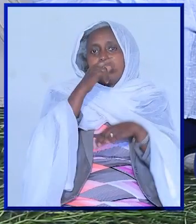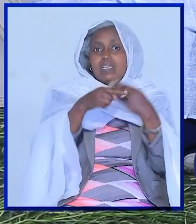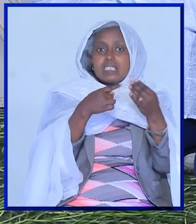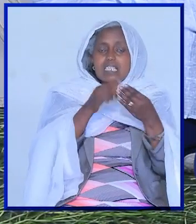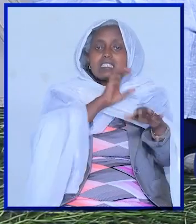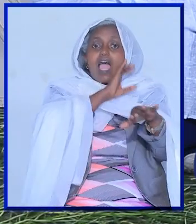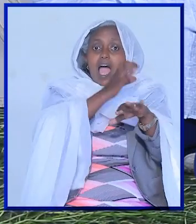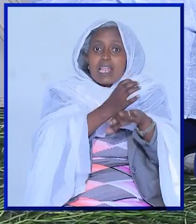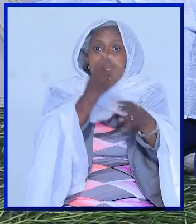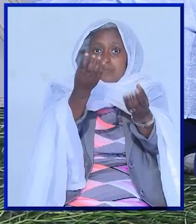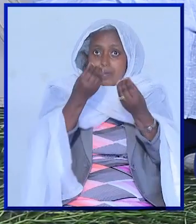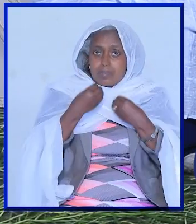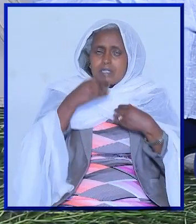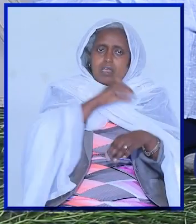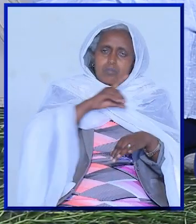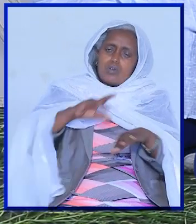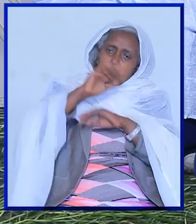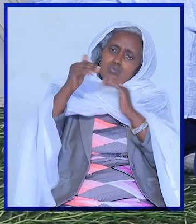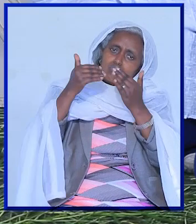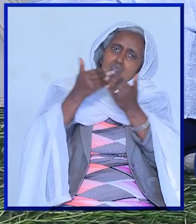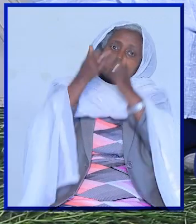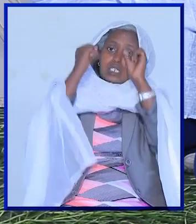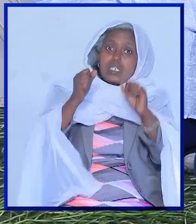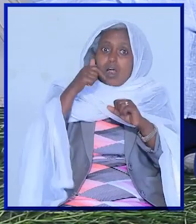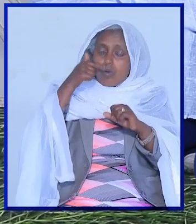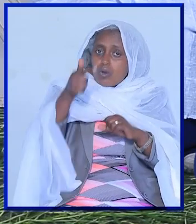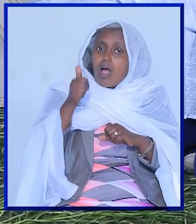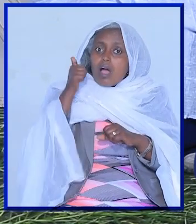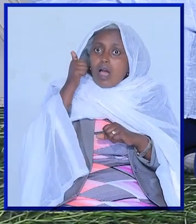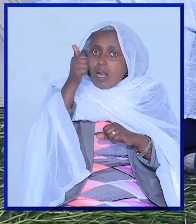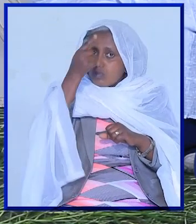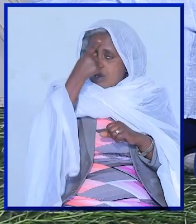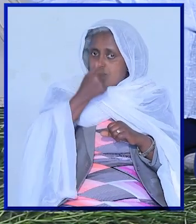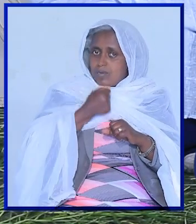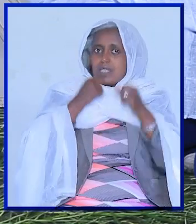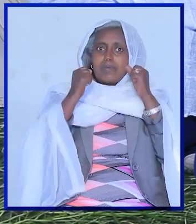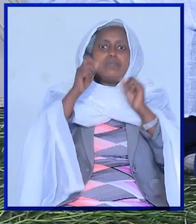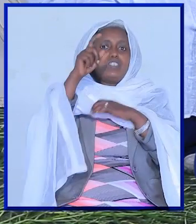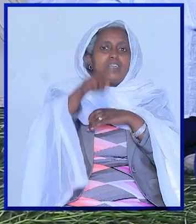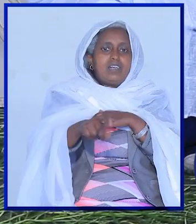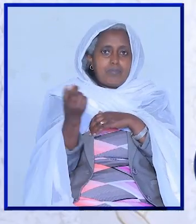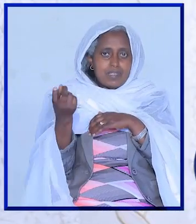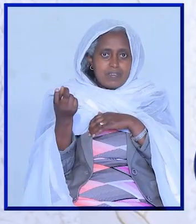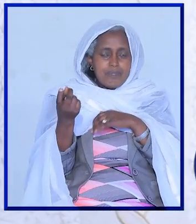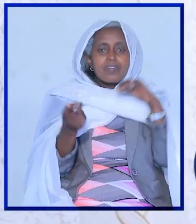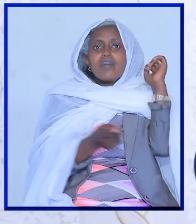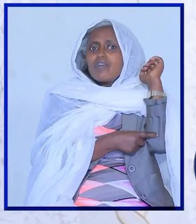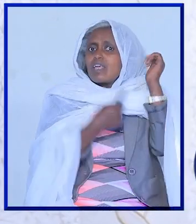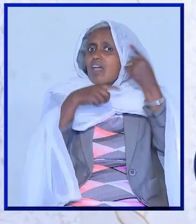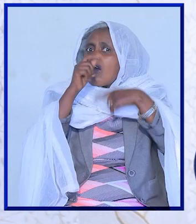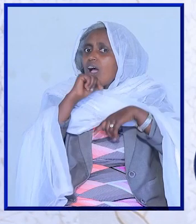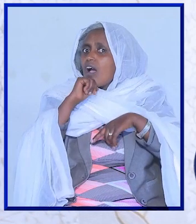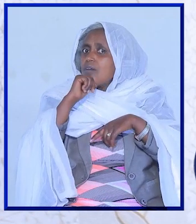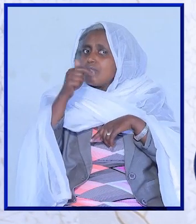ስለዚህ ኃይልን በሚሰጠኝ በክርስቶስ ሁሉን እችላለሁ ብላ ራሷን ማሳመን መቻል አለባት። ፈተና